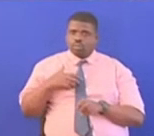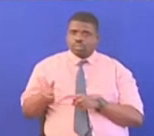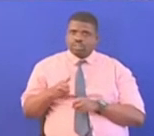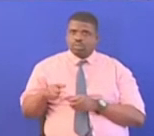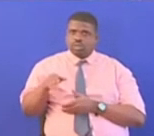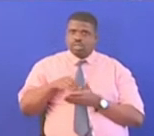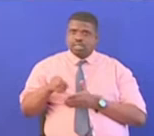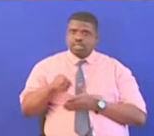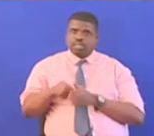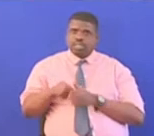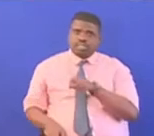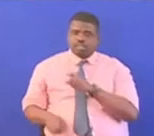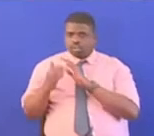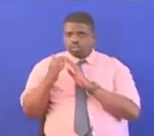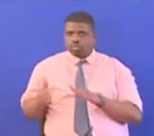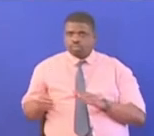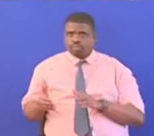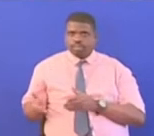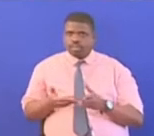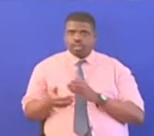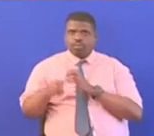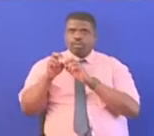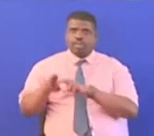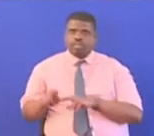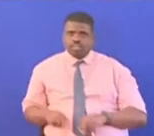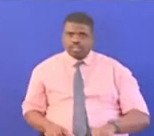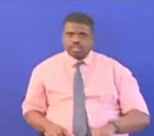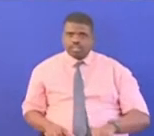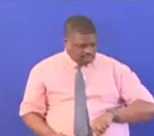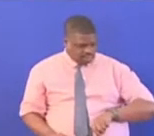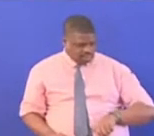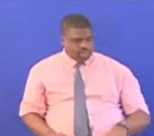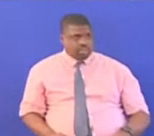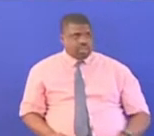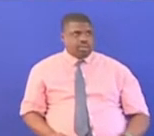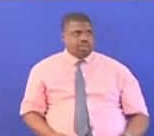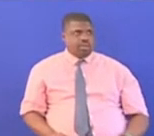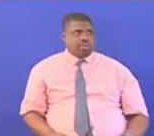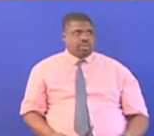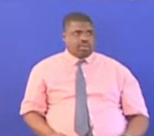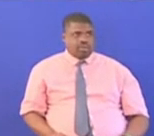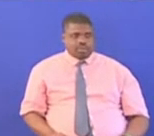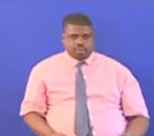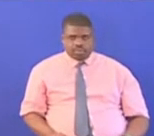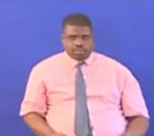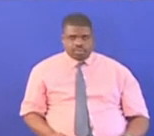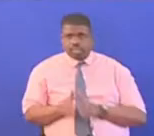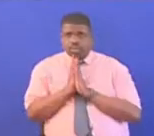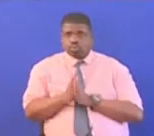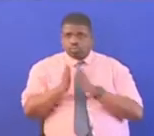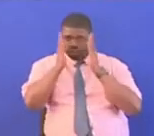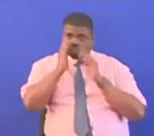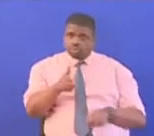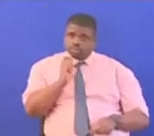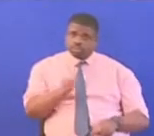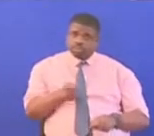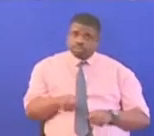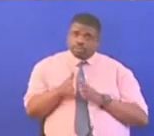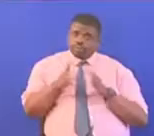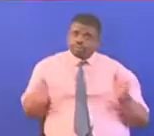wa ardhi, nyumba na maendeleo ya makazi. Nakushukuru sana Mheshimiwa Speaker kwa fursa